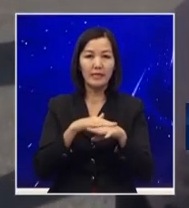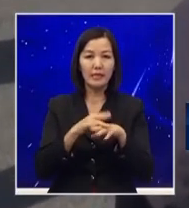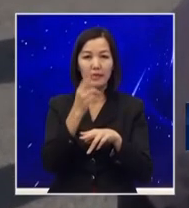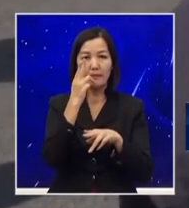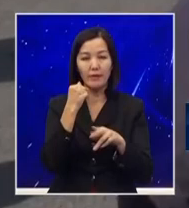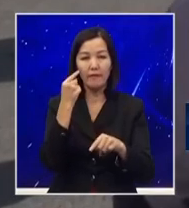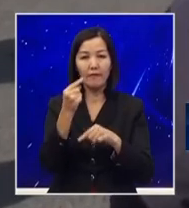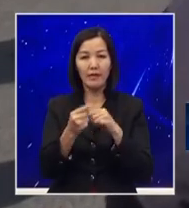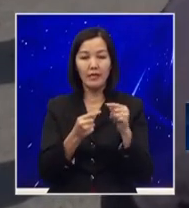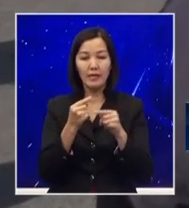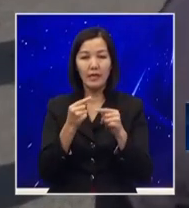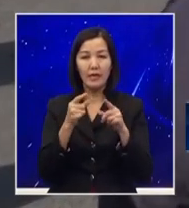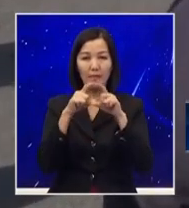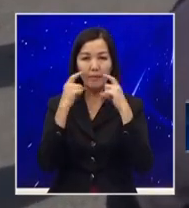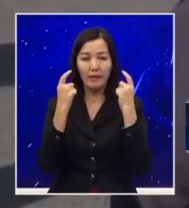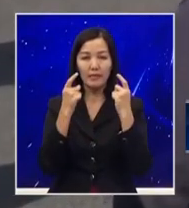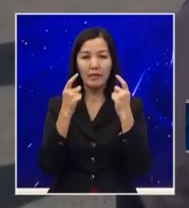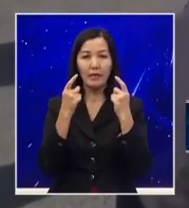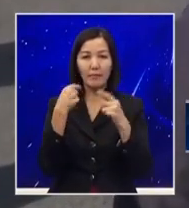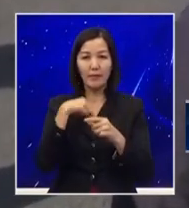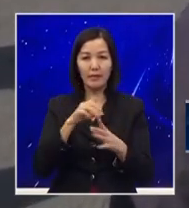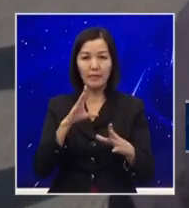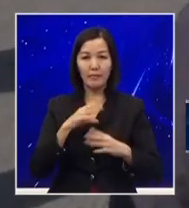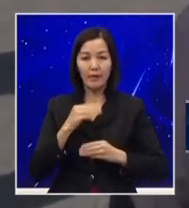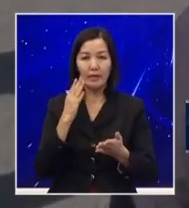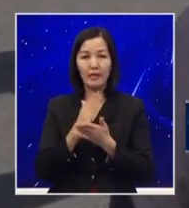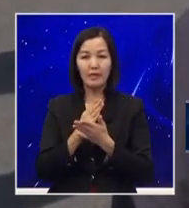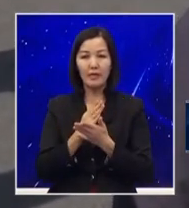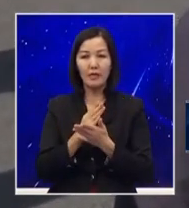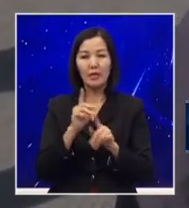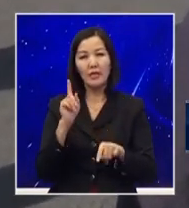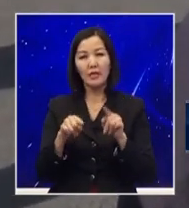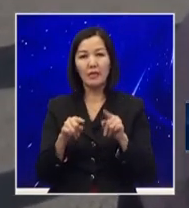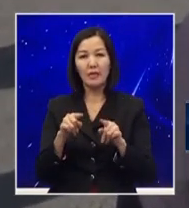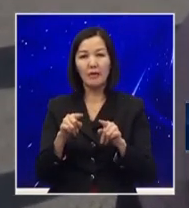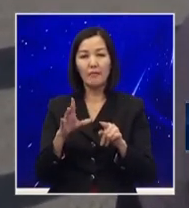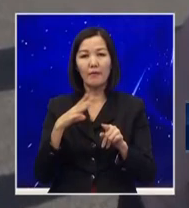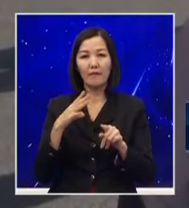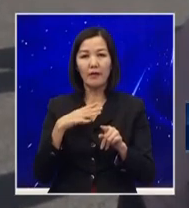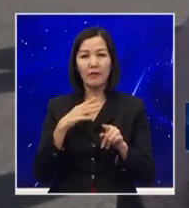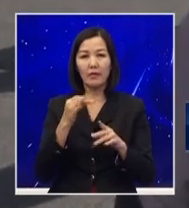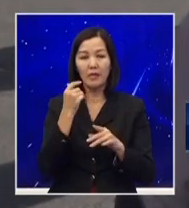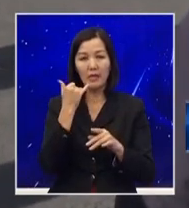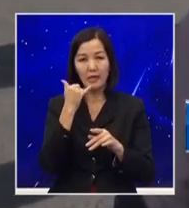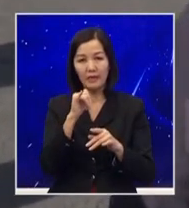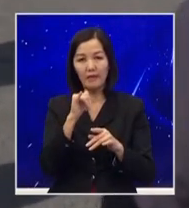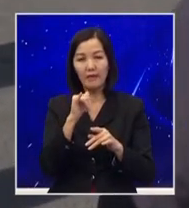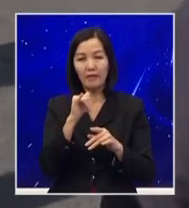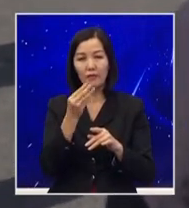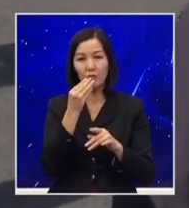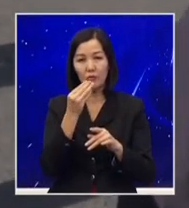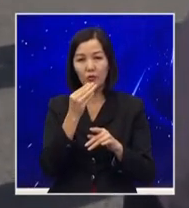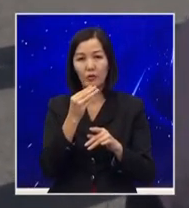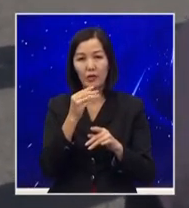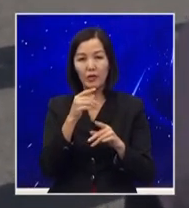маски. Как правило, маски все при себе имеют. Иногда бывает, что они снимают на момент приема пищи, либо разговоров по телефону. Но, в принципе,